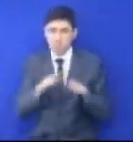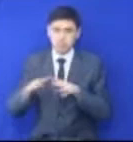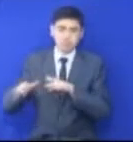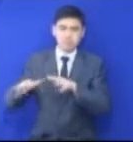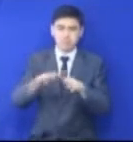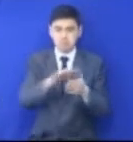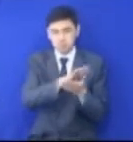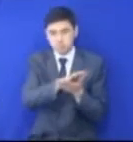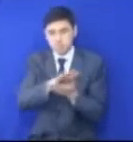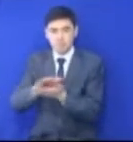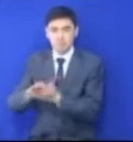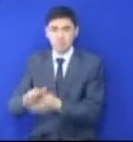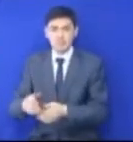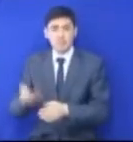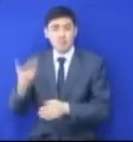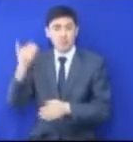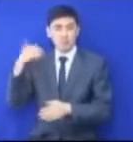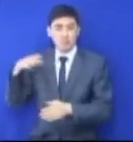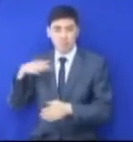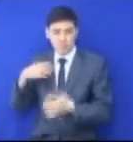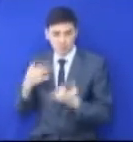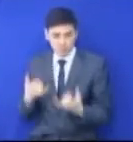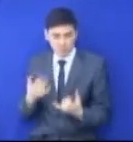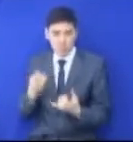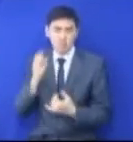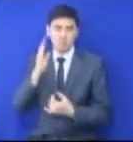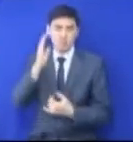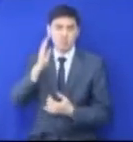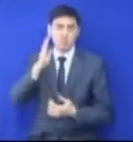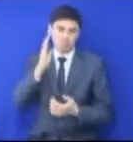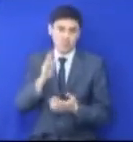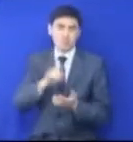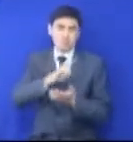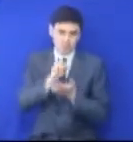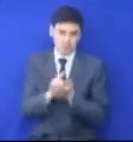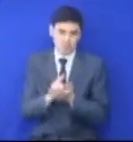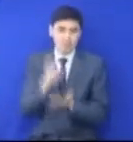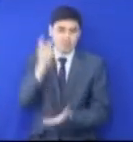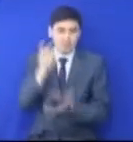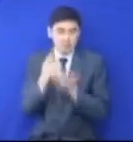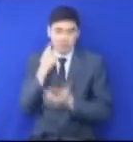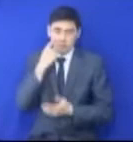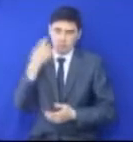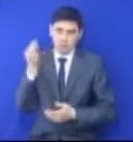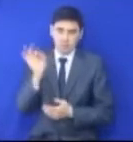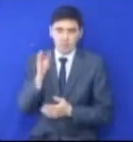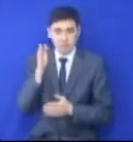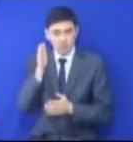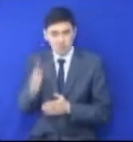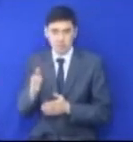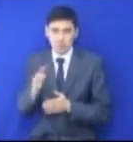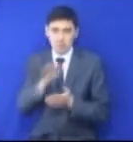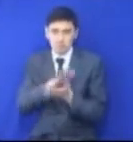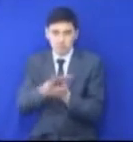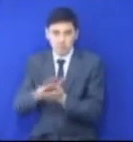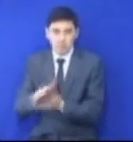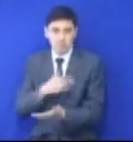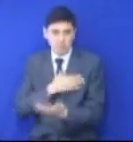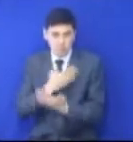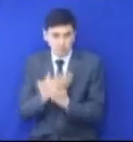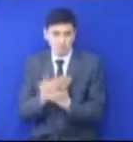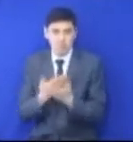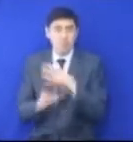нужны. Они всегда были, будут и должны быть. Потому что чем чаще мы будем выходить на такие мероприятия, будем